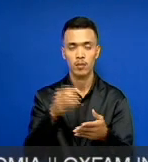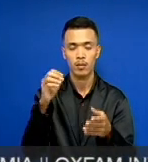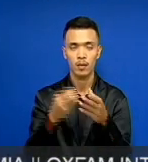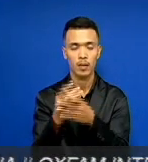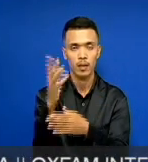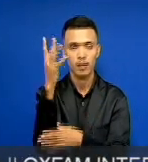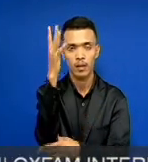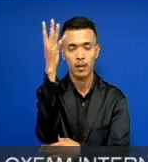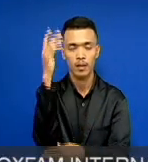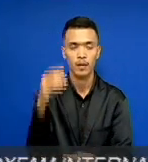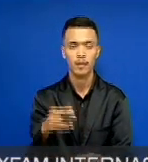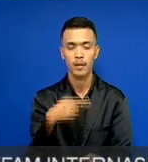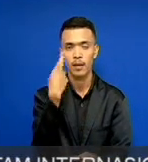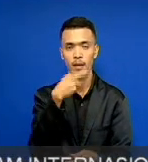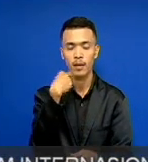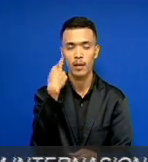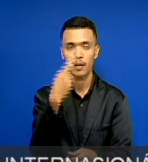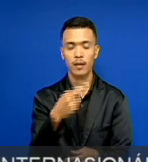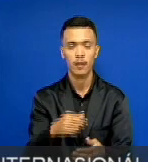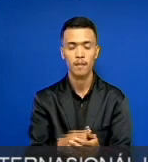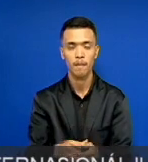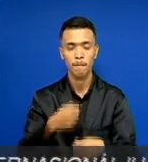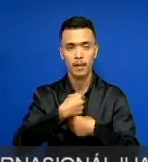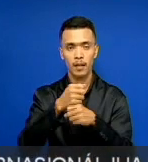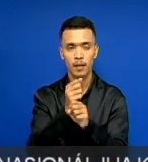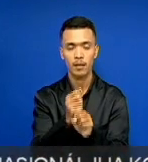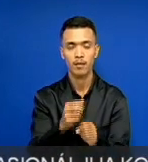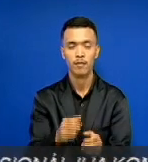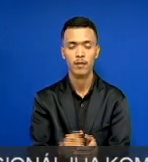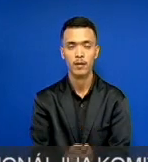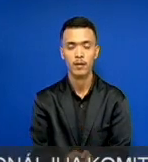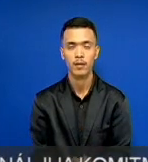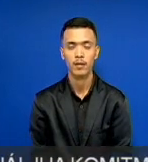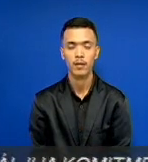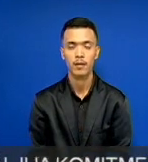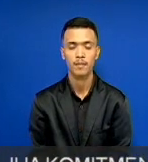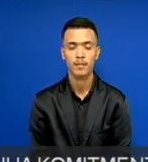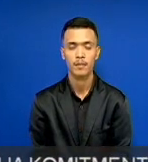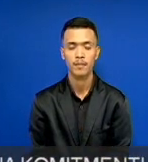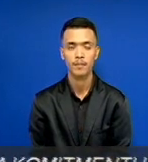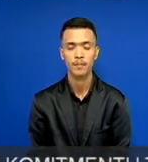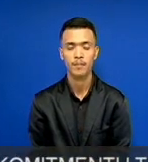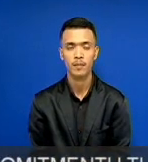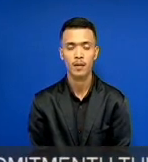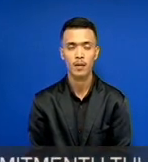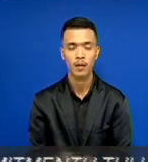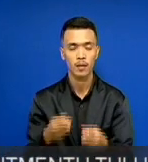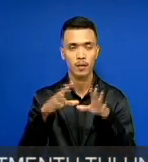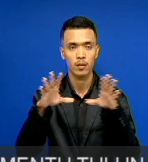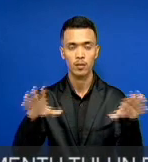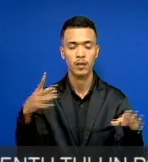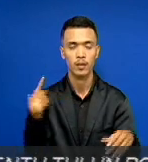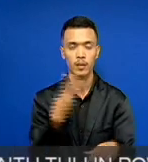plantasaun. Tania hari kulit, tania kafe kulit, ai kulit, nu kulit besar nih itu soe soe deh, itu soe deh, itu laten